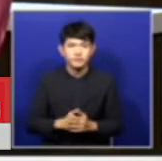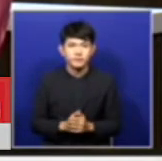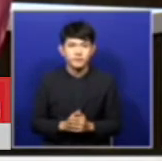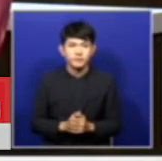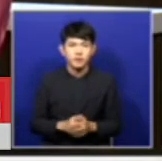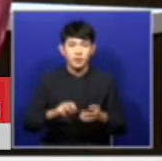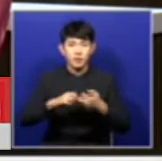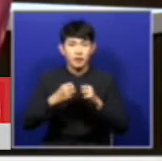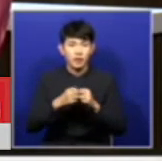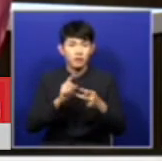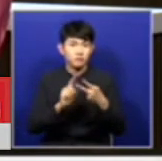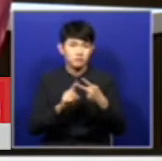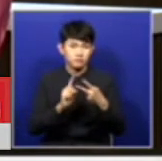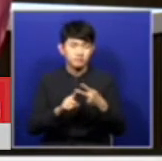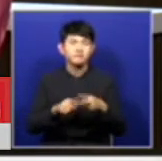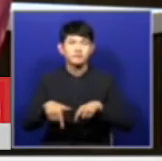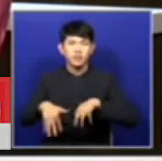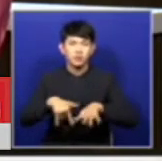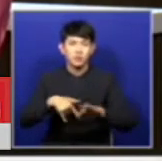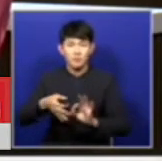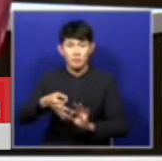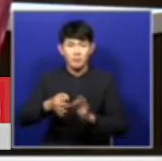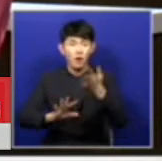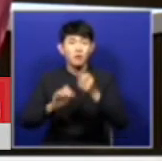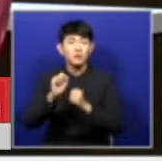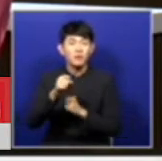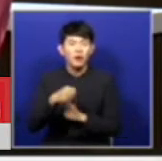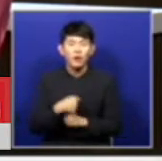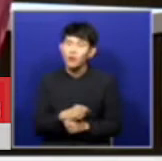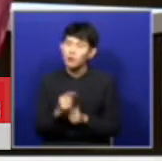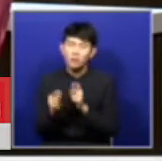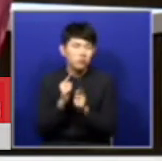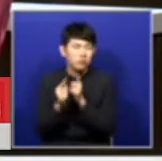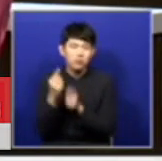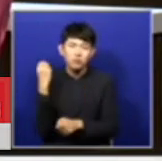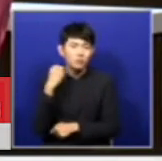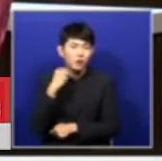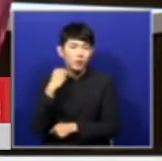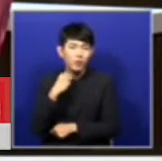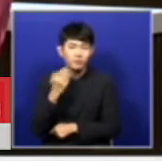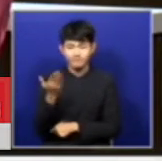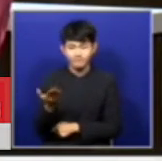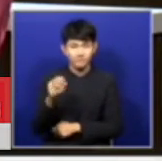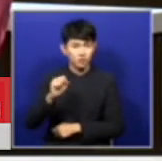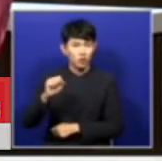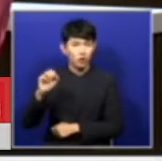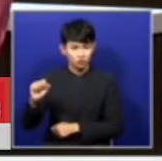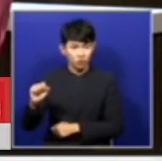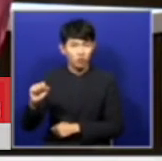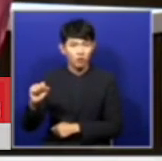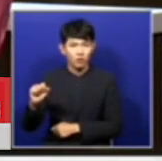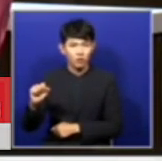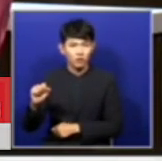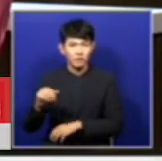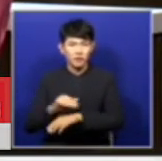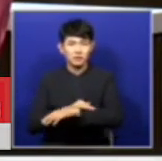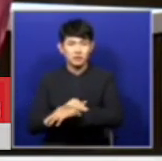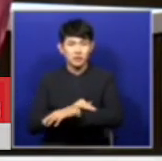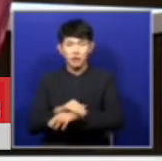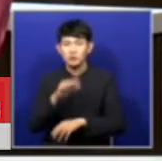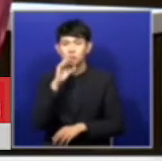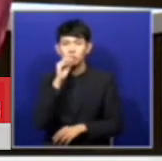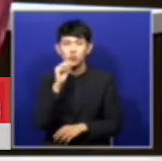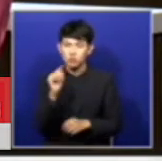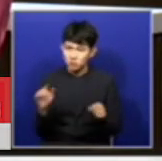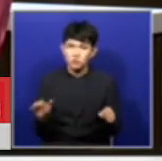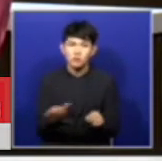นครับเรื่องของการเผาโดยภาคประชาชนเราก็พูดกันมาโดยตลอดเมื่อสักครู่ท่านสสนะครับที่เป็นชาติพันธุ์ท่านได้พูดมาครบ